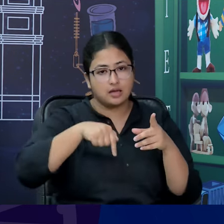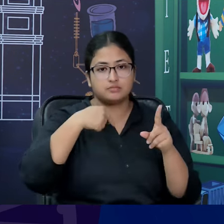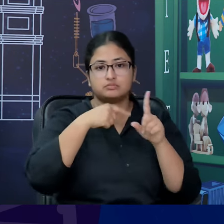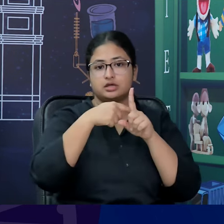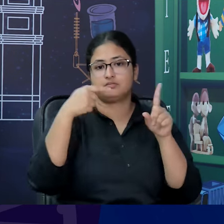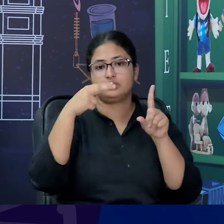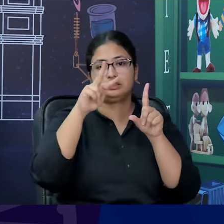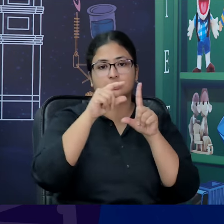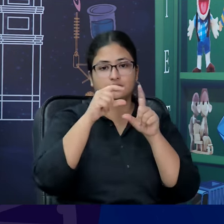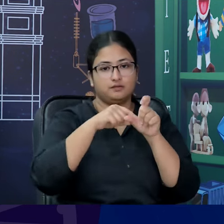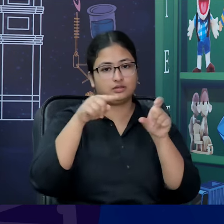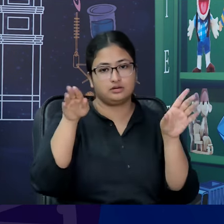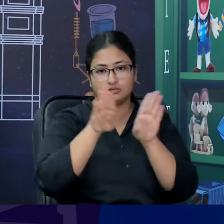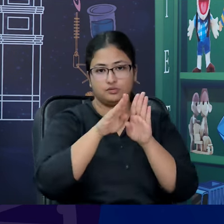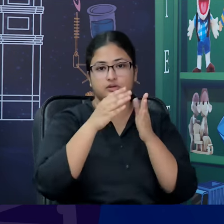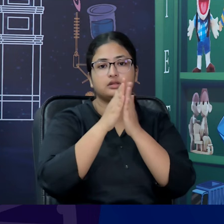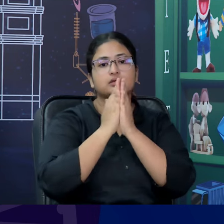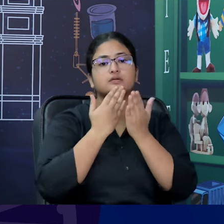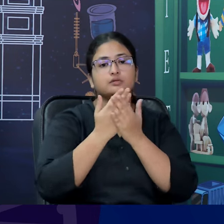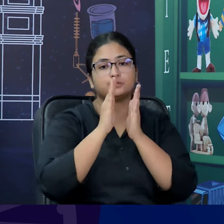को अनुमति दीजिए नमस्कार